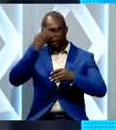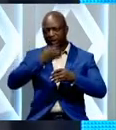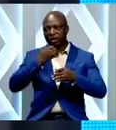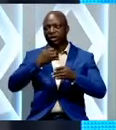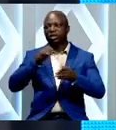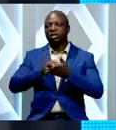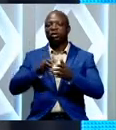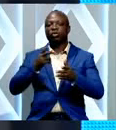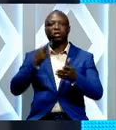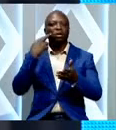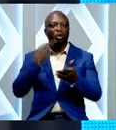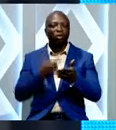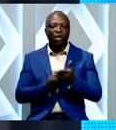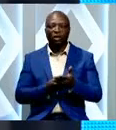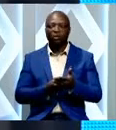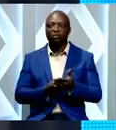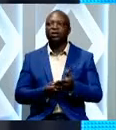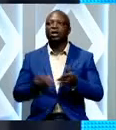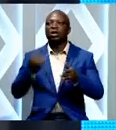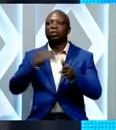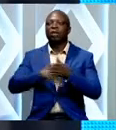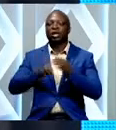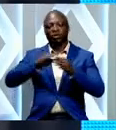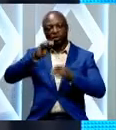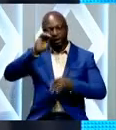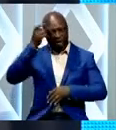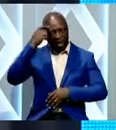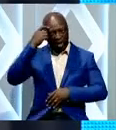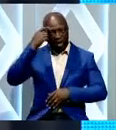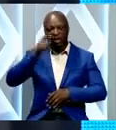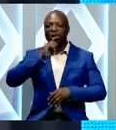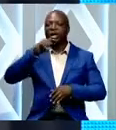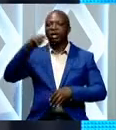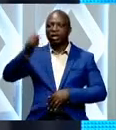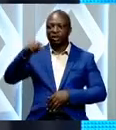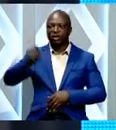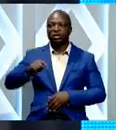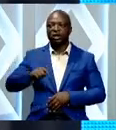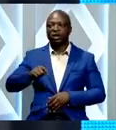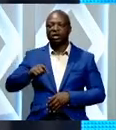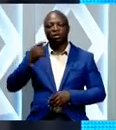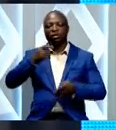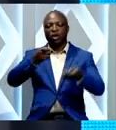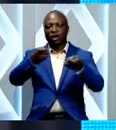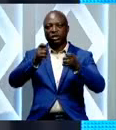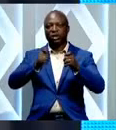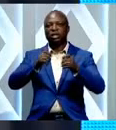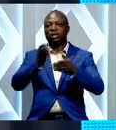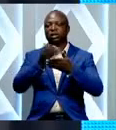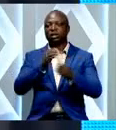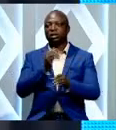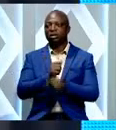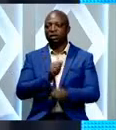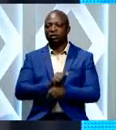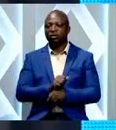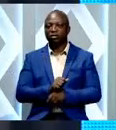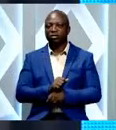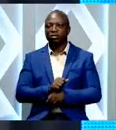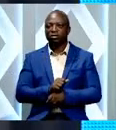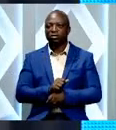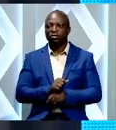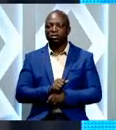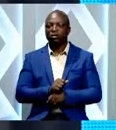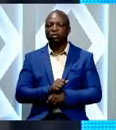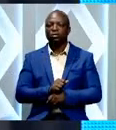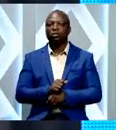troisième remarque. L'implication de l'État est indispensable pour attirer des capitaux privés. D'aucuns